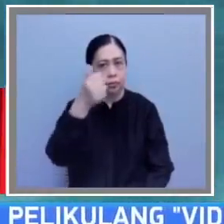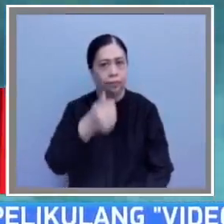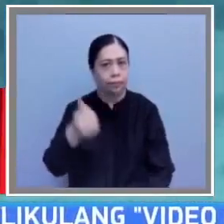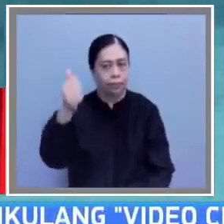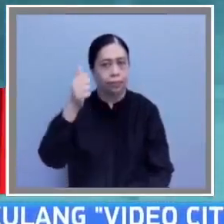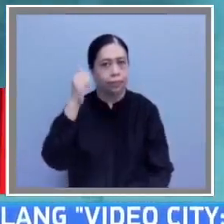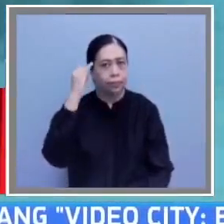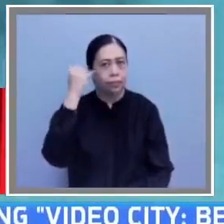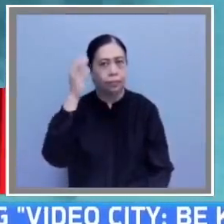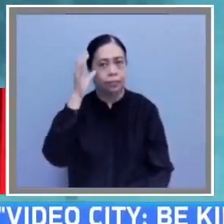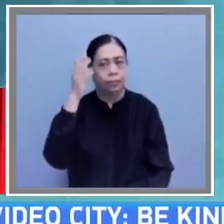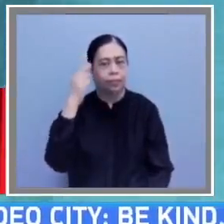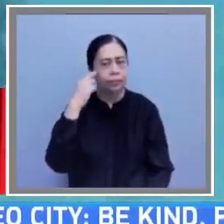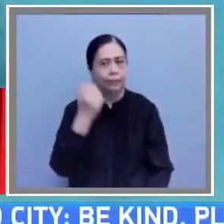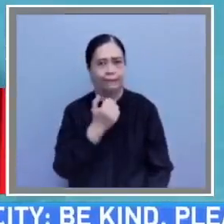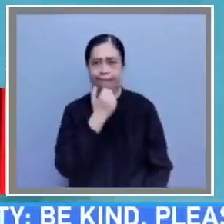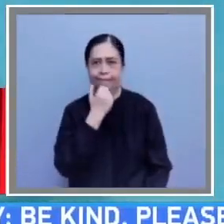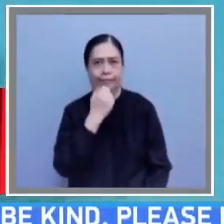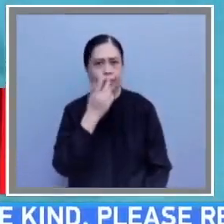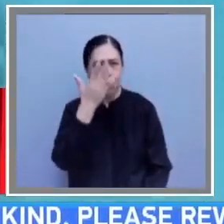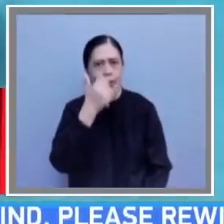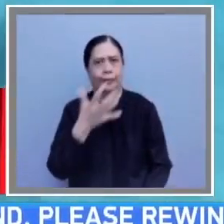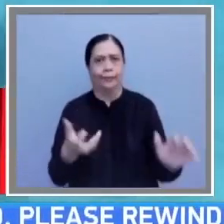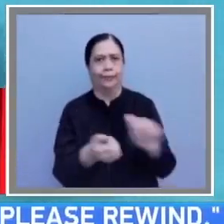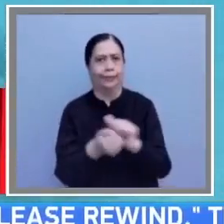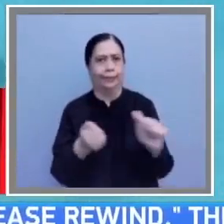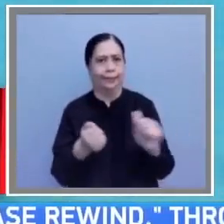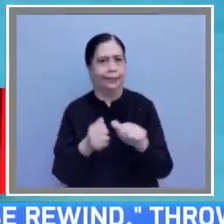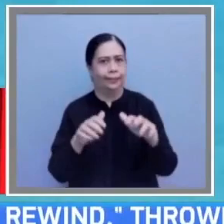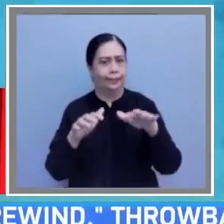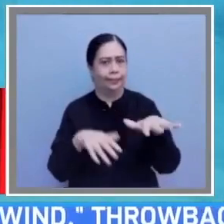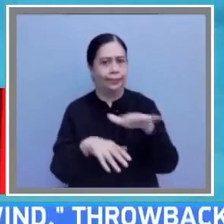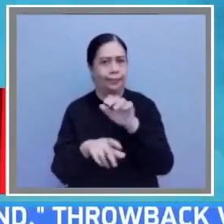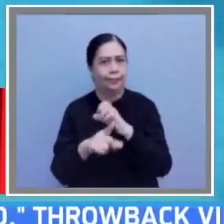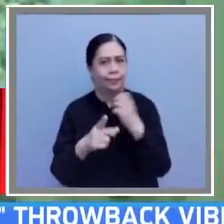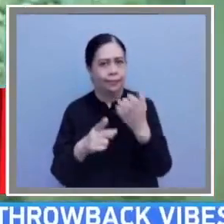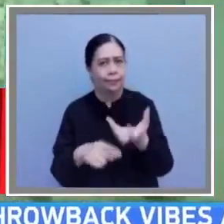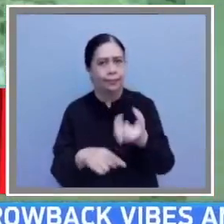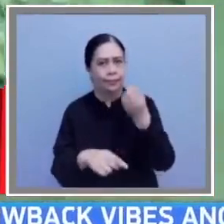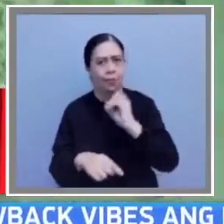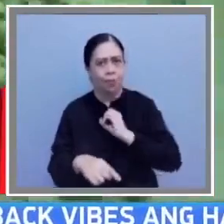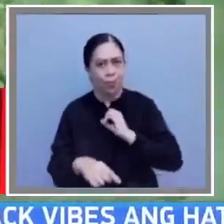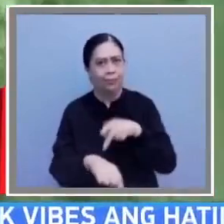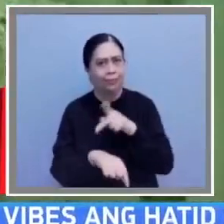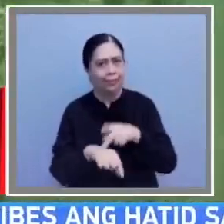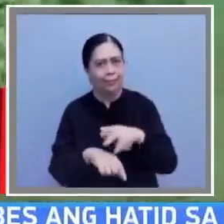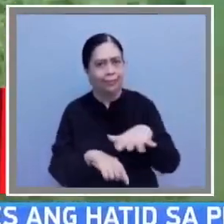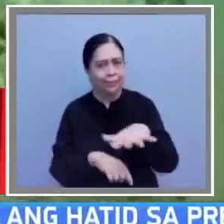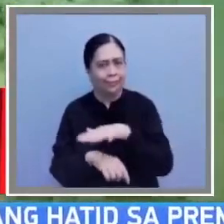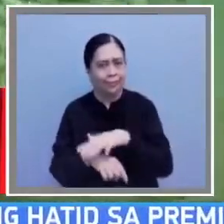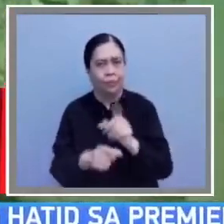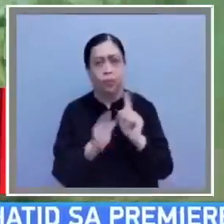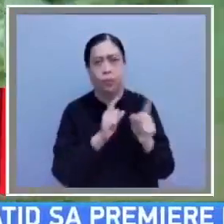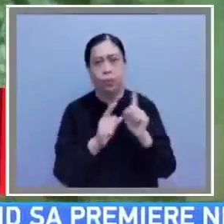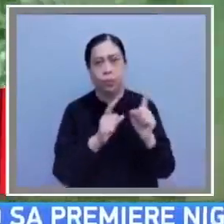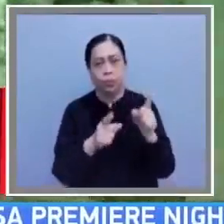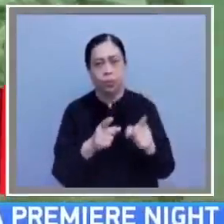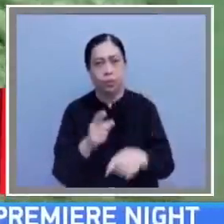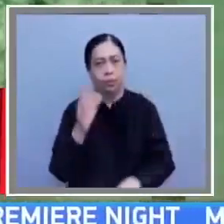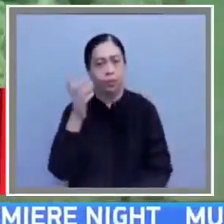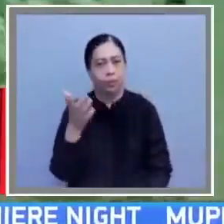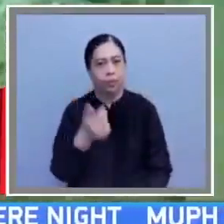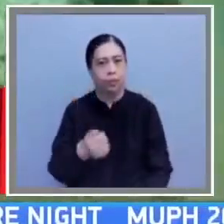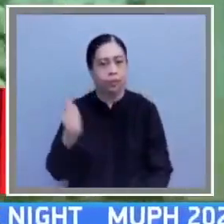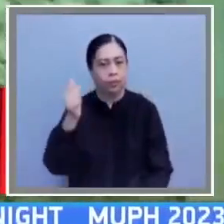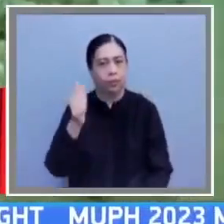malaking kasalanan ang pagsira sa kalikasan at sa teritoryo ng ating bansa. Kakausapin daw ni Remulla si Executive